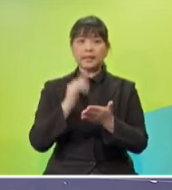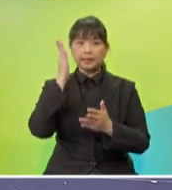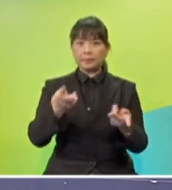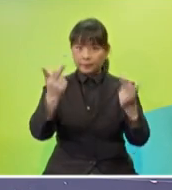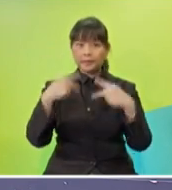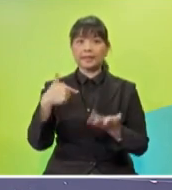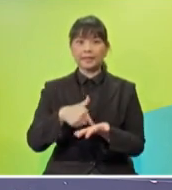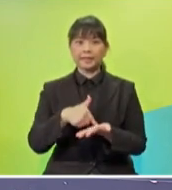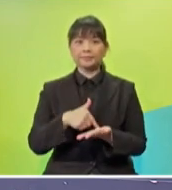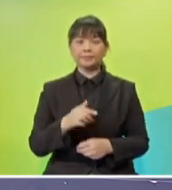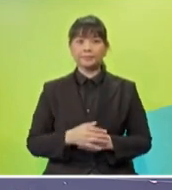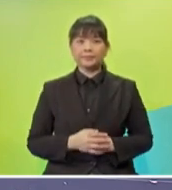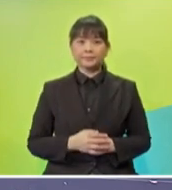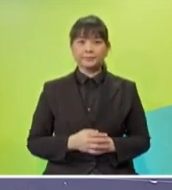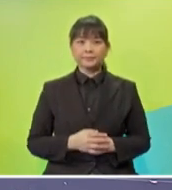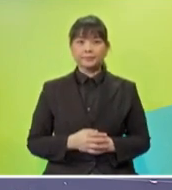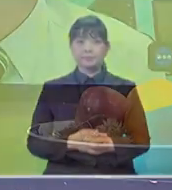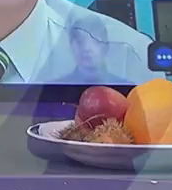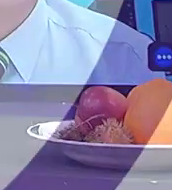slot menengah rendah